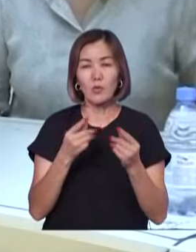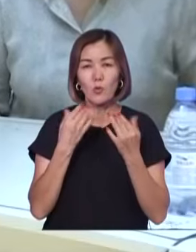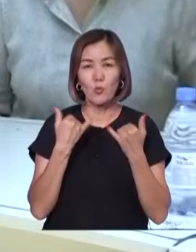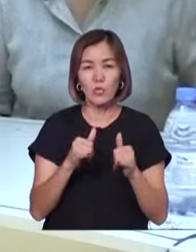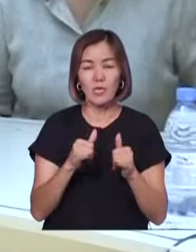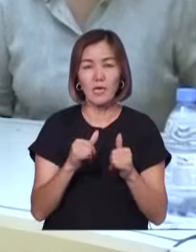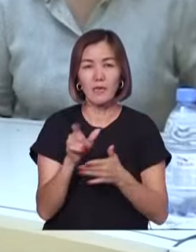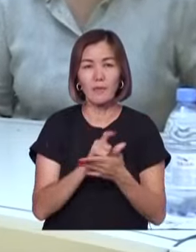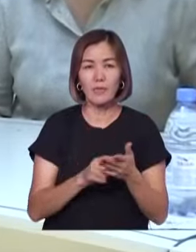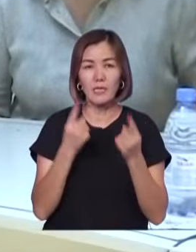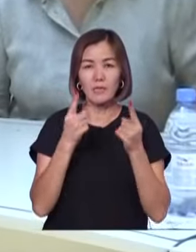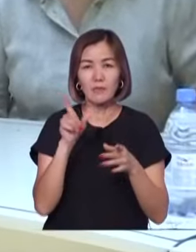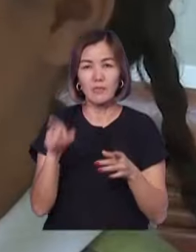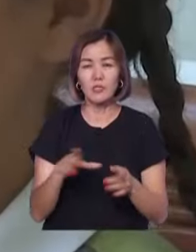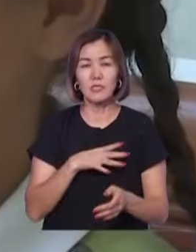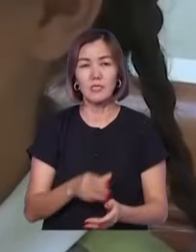стороне знаменитой